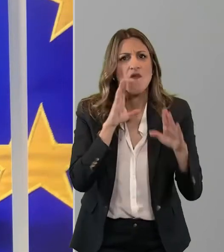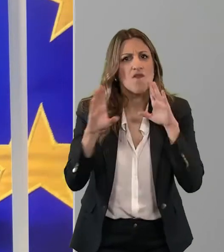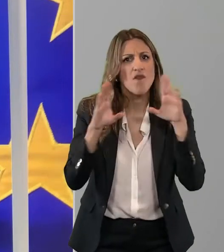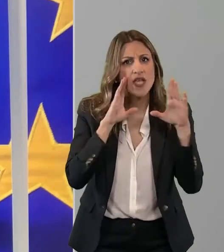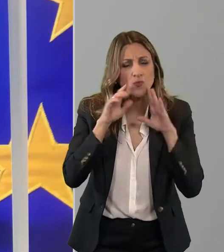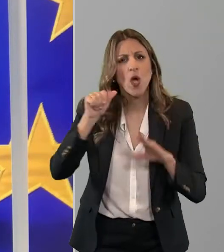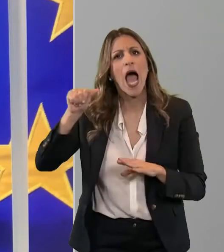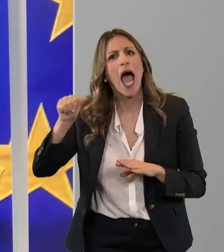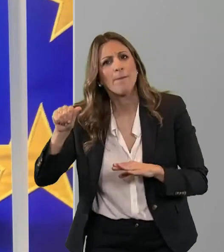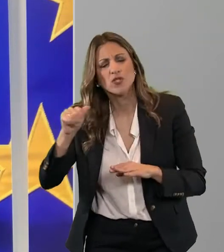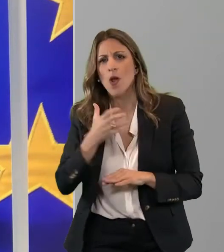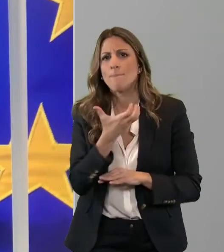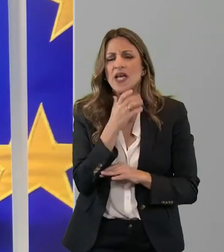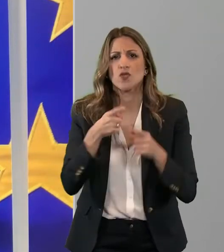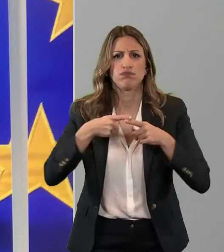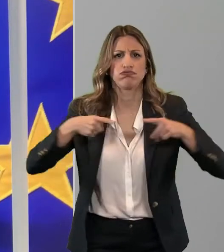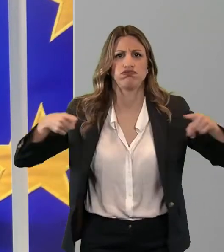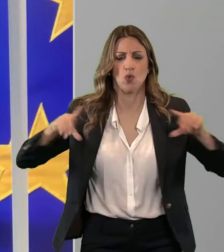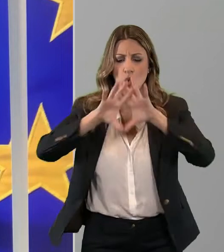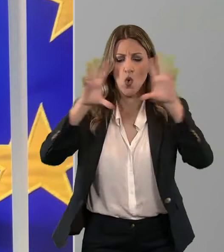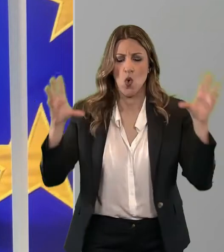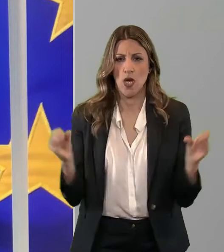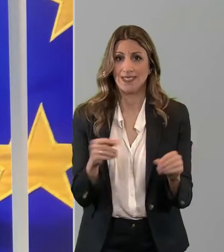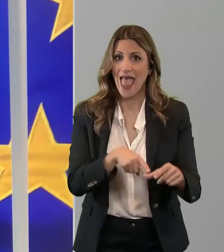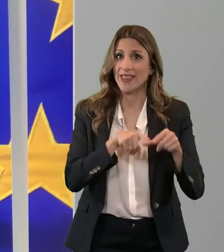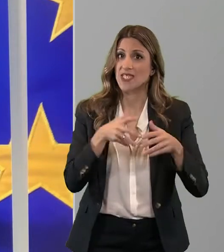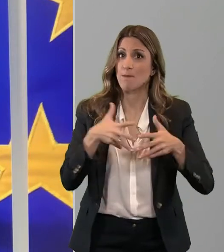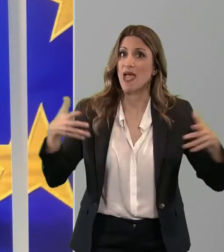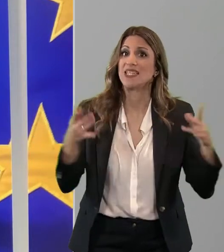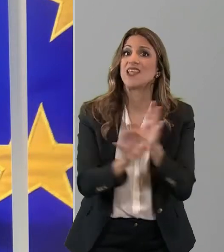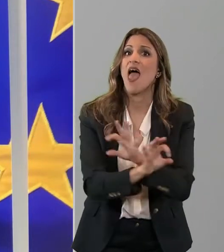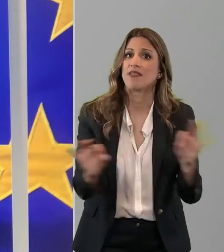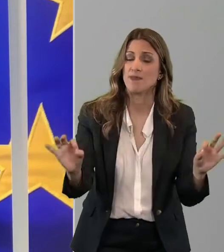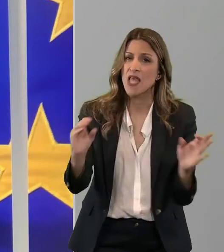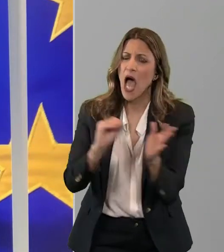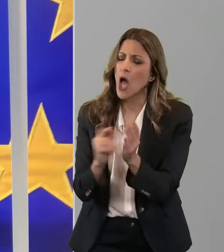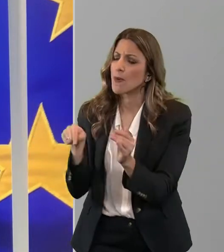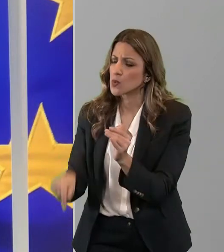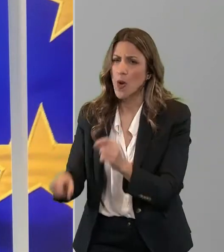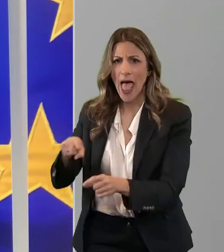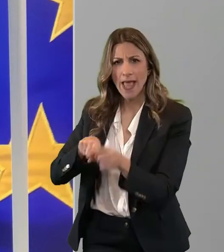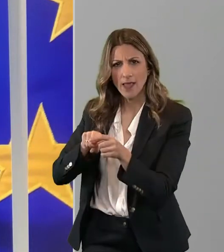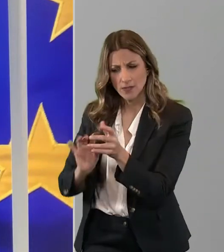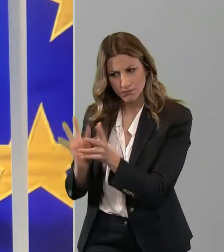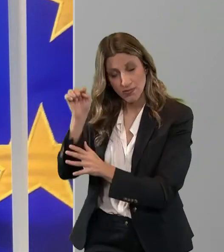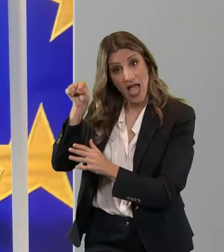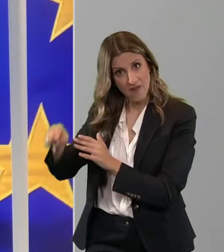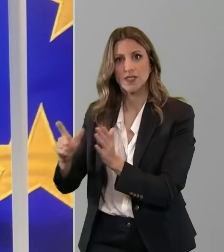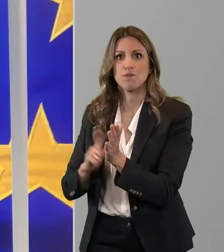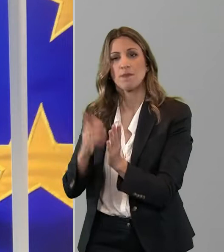Amazon, η Microsoft, αλλά και άλλες αναδυόμενες πλατφόρμες που μπορούν να έχουν αντίκτυπο σε αυτό το